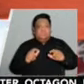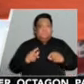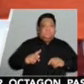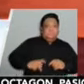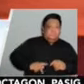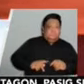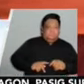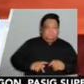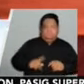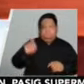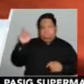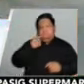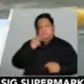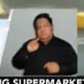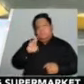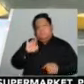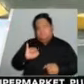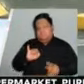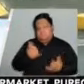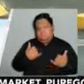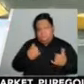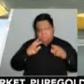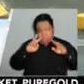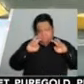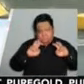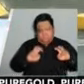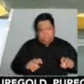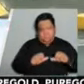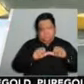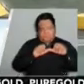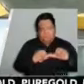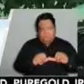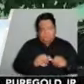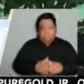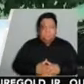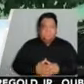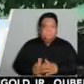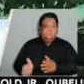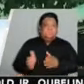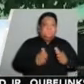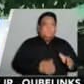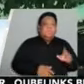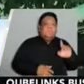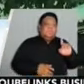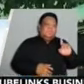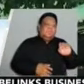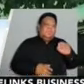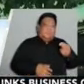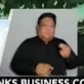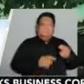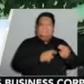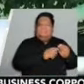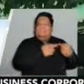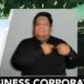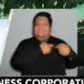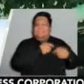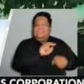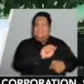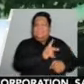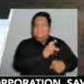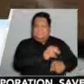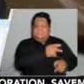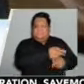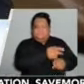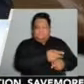tinututukan pa ng ating investigasyon. Ang Department of Health na nangangasiwa sa NKTI, hinihintay pa rin ang resulta ng